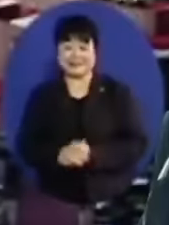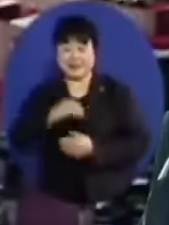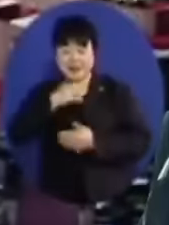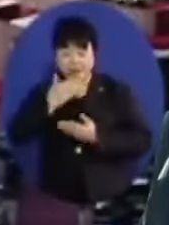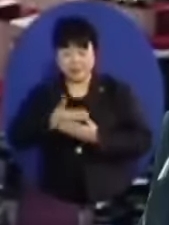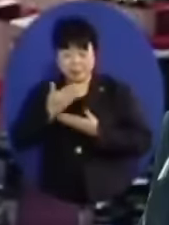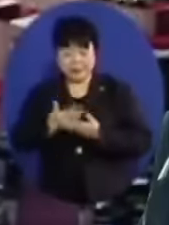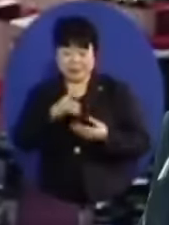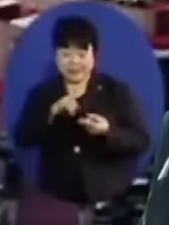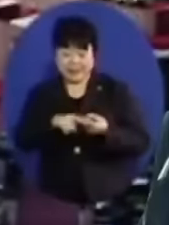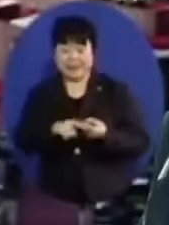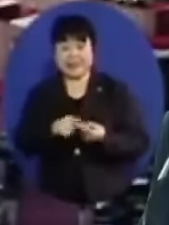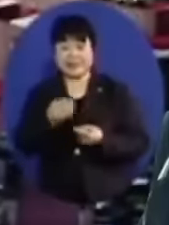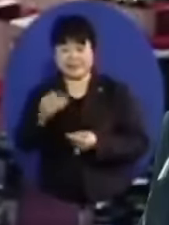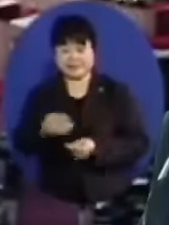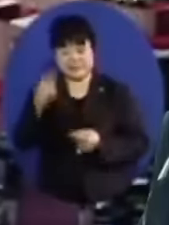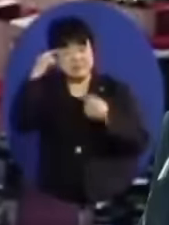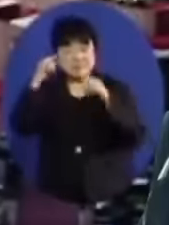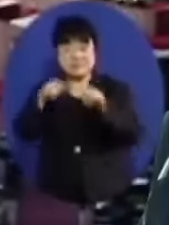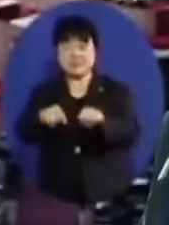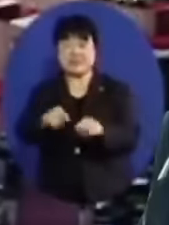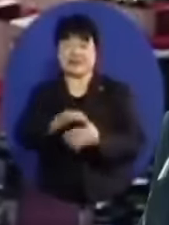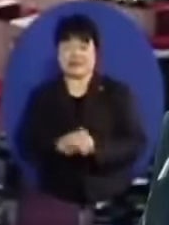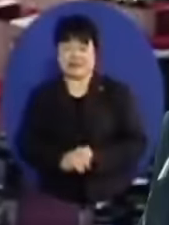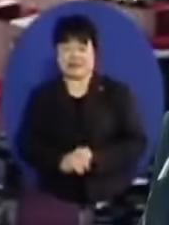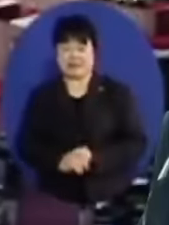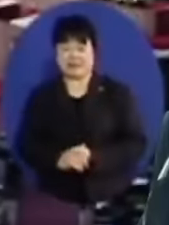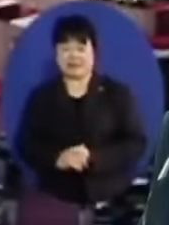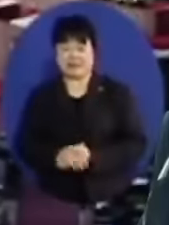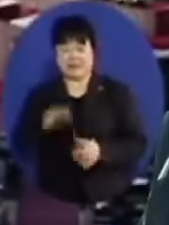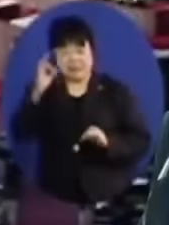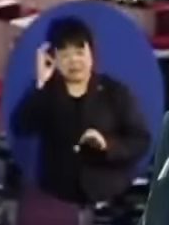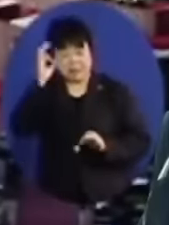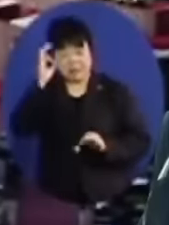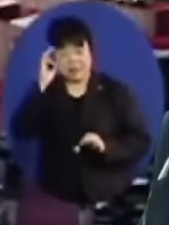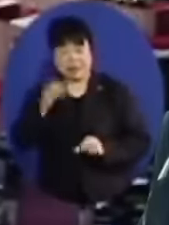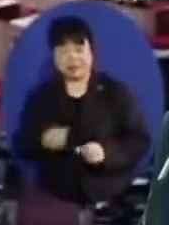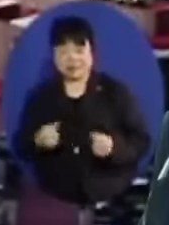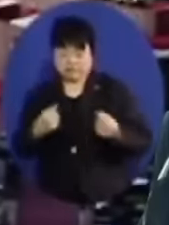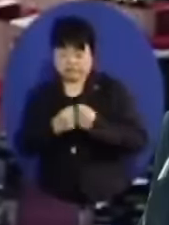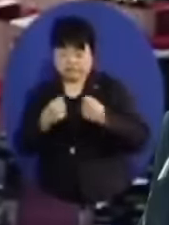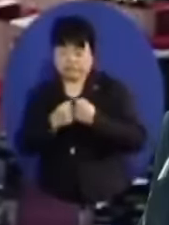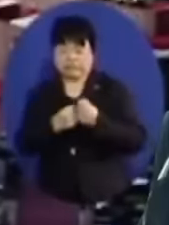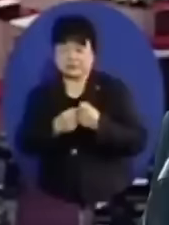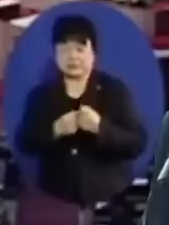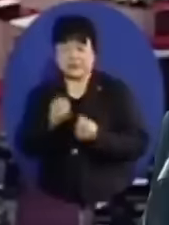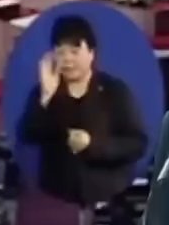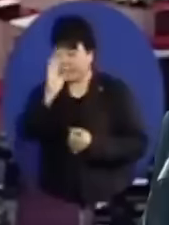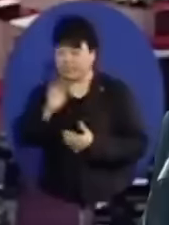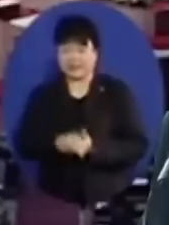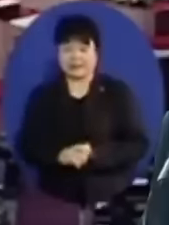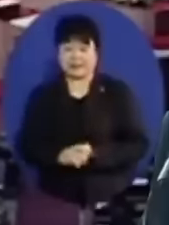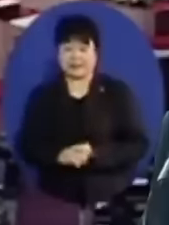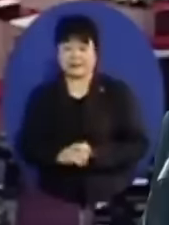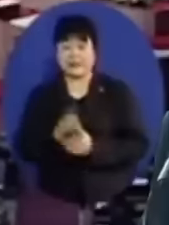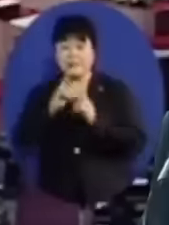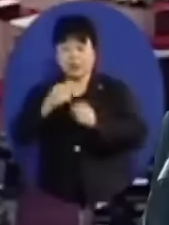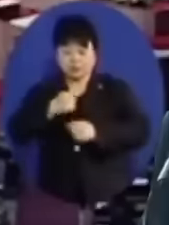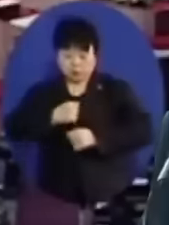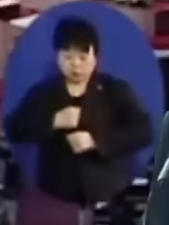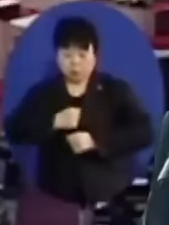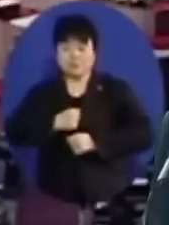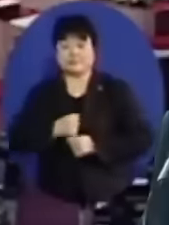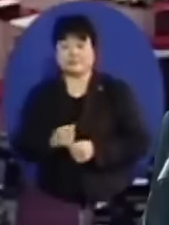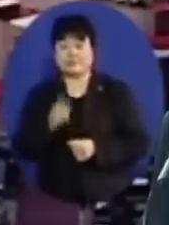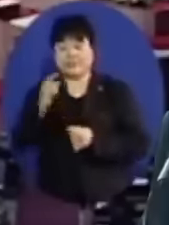감동받을 수 있도록 해야지 미련하게 가만히 있는 대로 자꾸 싸움을 붙이는 말을 하는 사람이 있는데 그건 난 못 쓸 일입니다.